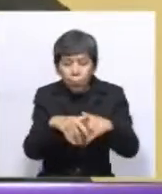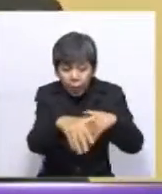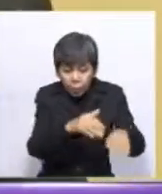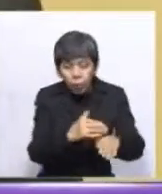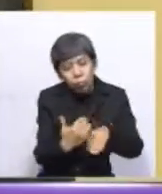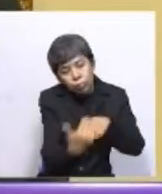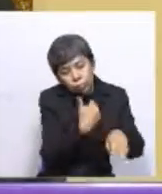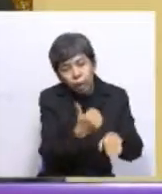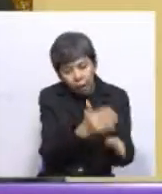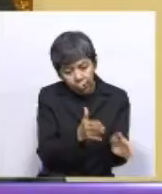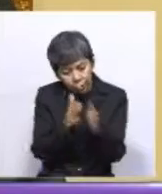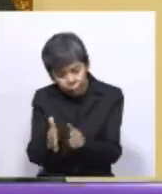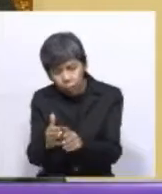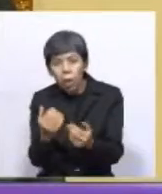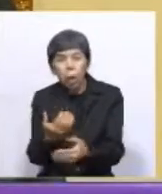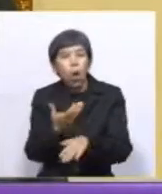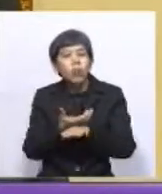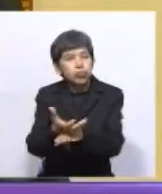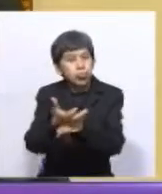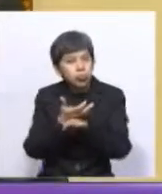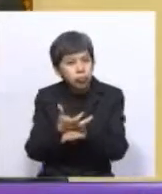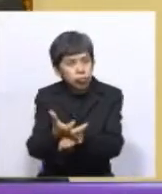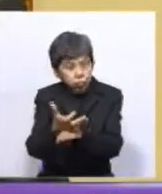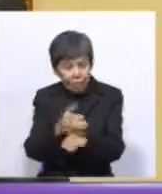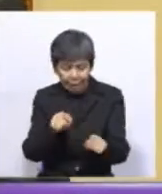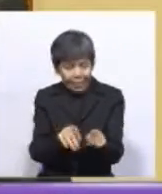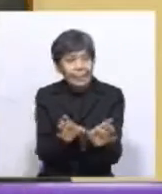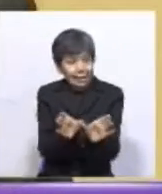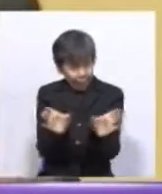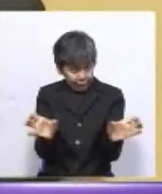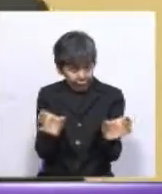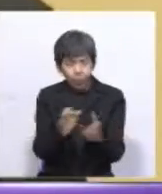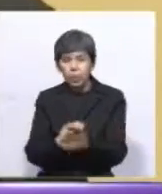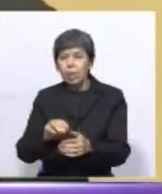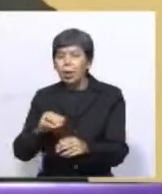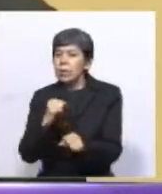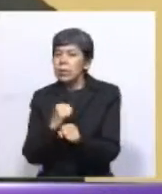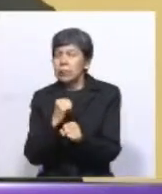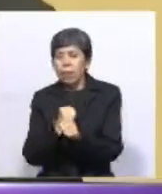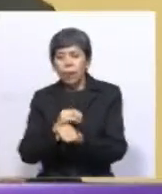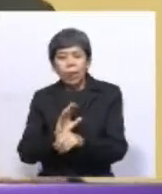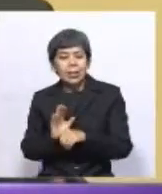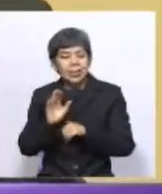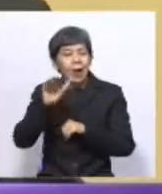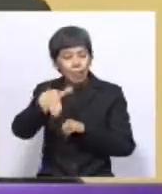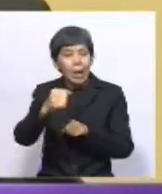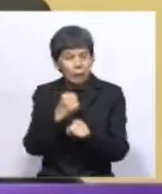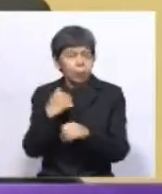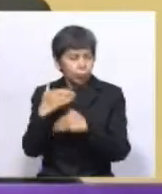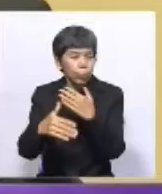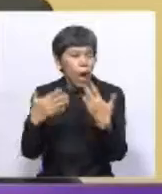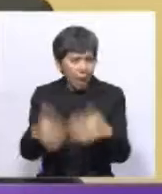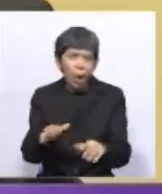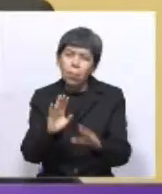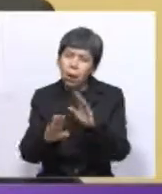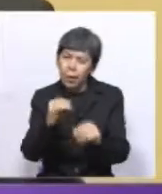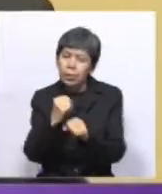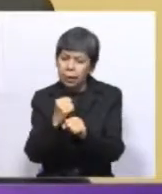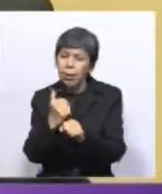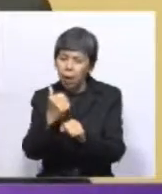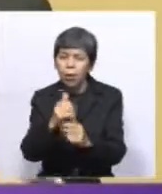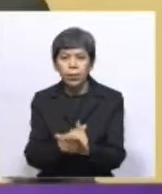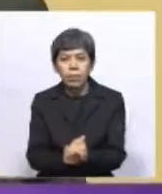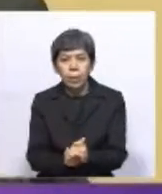ชนกับด่านที่ใช้สำหรับในเรื่องของการขนส่งสินค้าขณะนี้การก่อสร้างสะพานก็มีความคืบหน้าไปค่อนข้างมาก